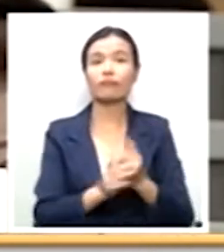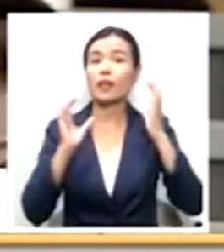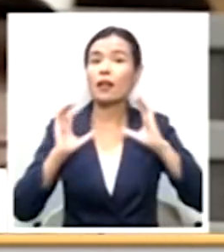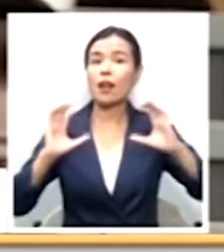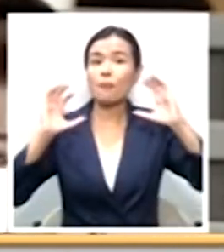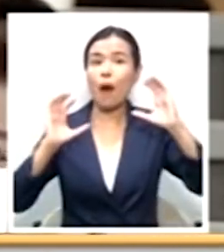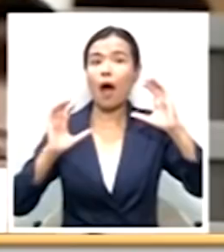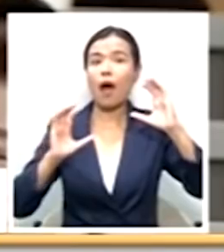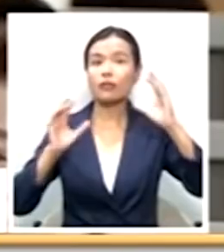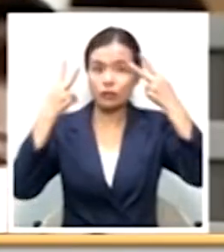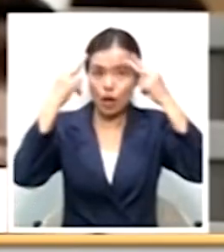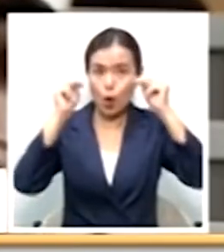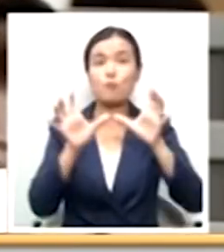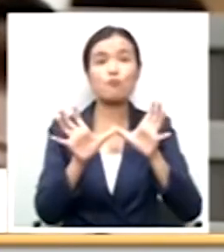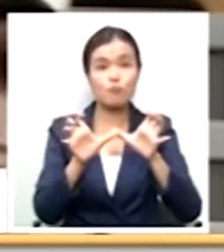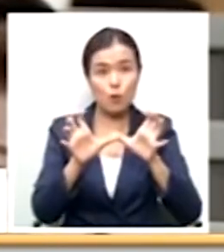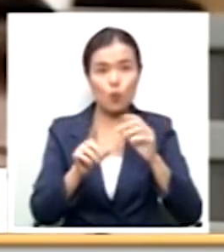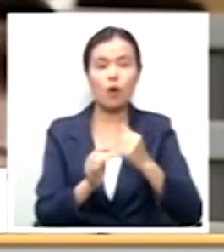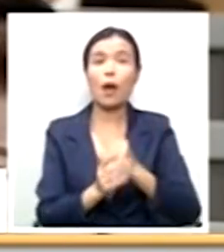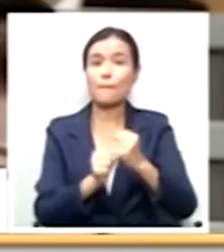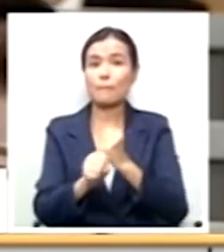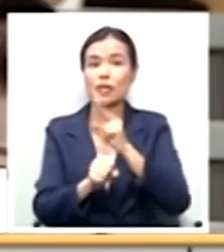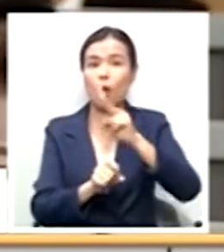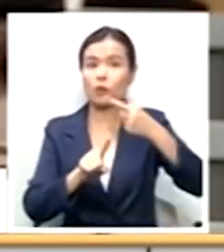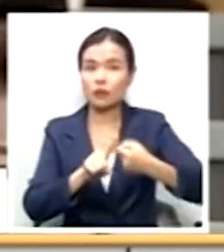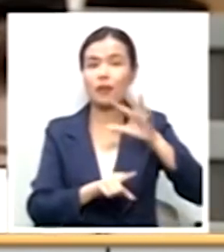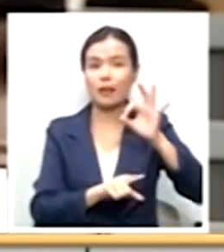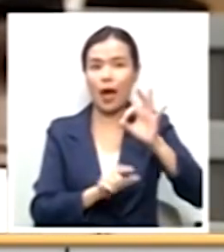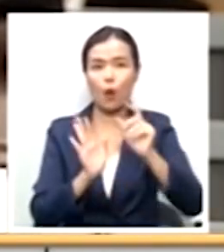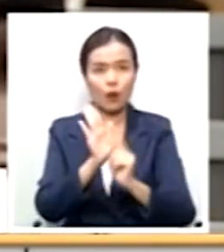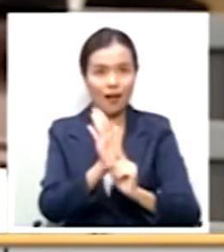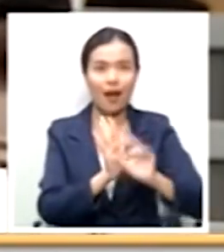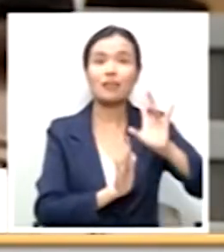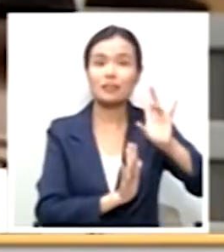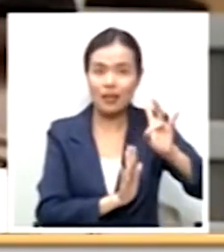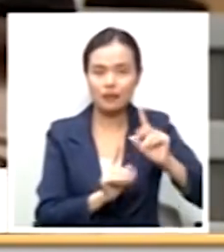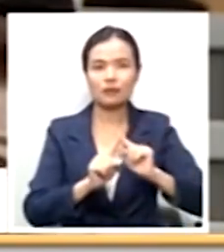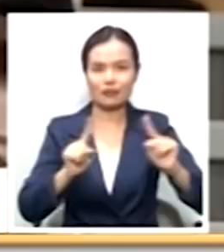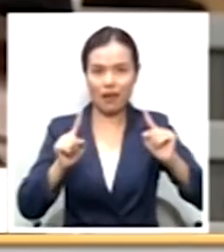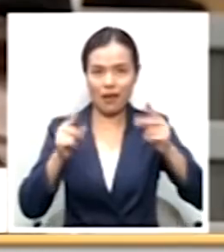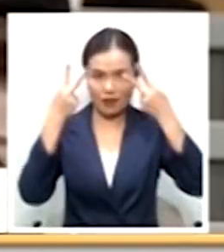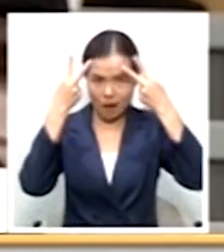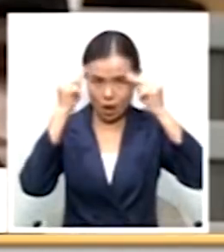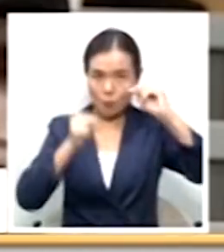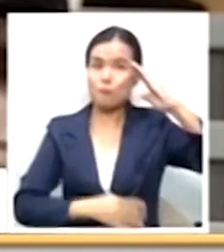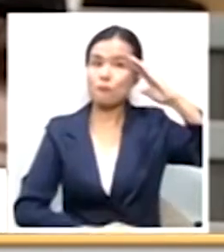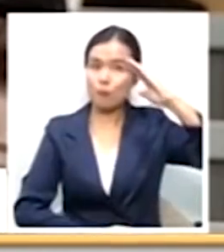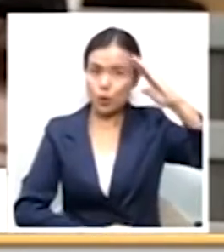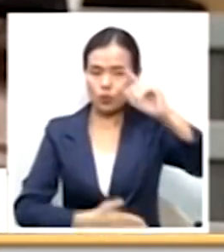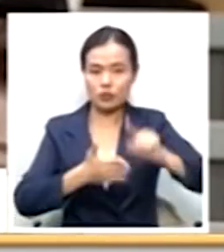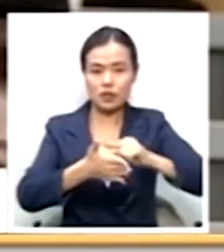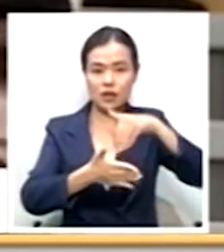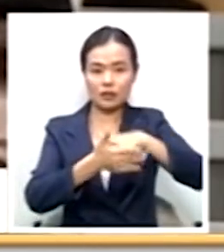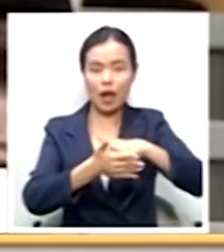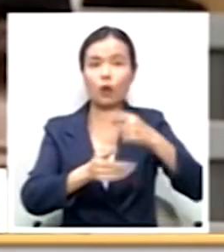ลักษณ์ชินวัตร2ปี9เดือนออกพระราชกำหนดไป7ฉบับแต่รัฐบาลพลเอกประยุทธ์จันทร์โอชาหลังจากการเลือกตั้ง